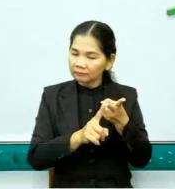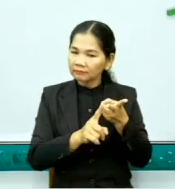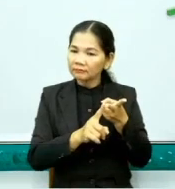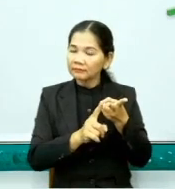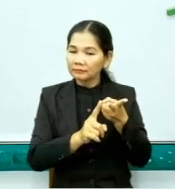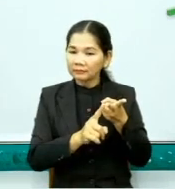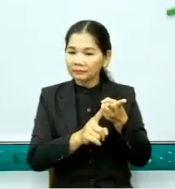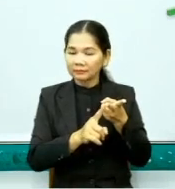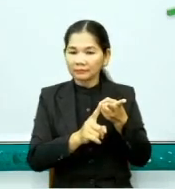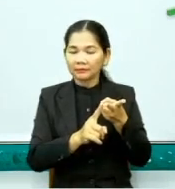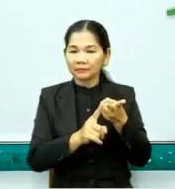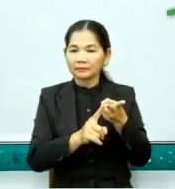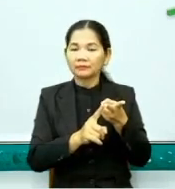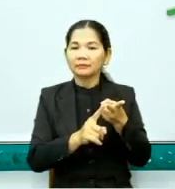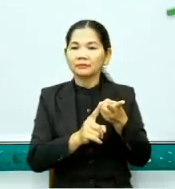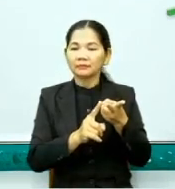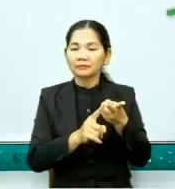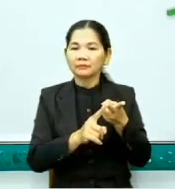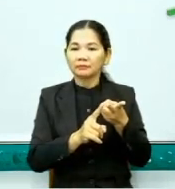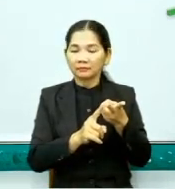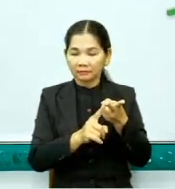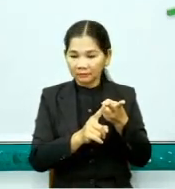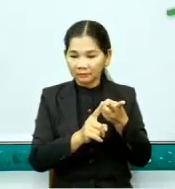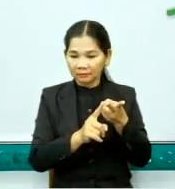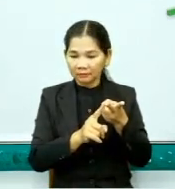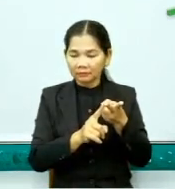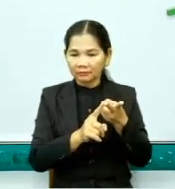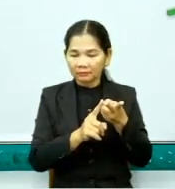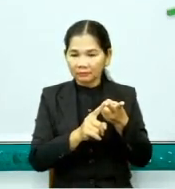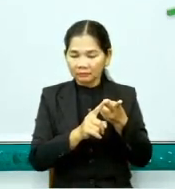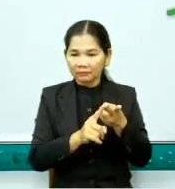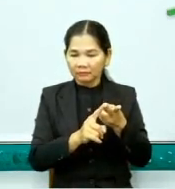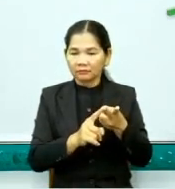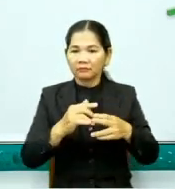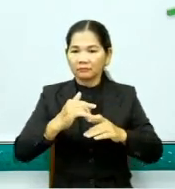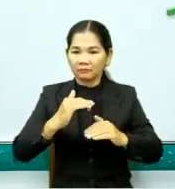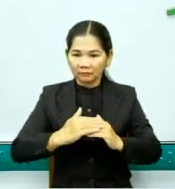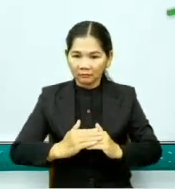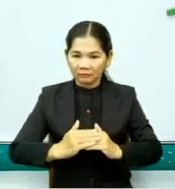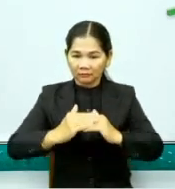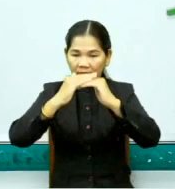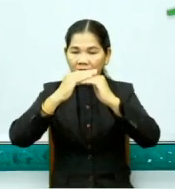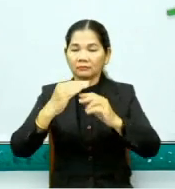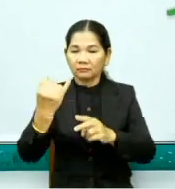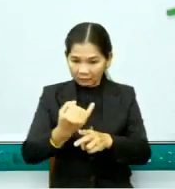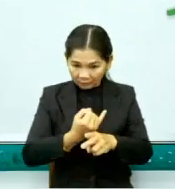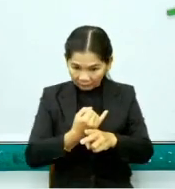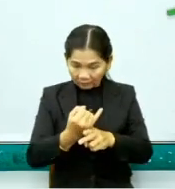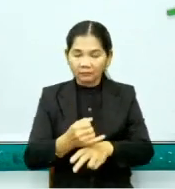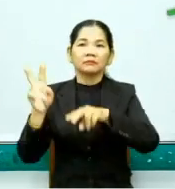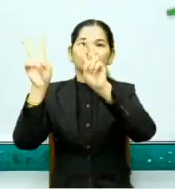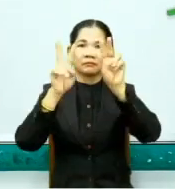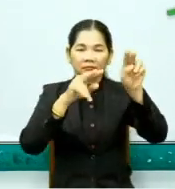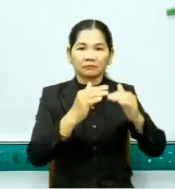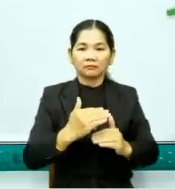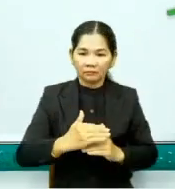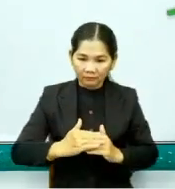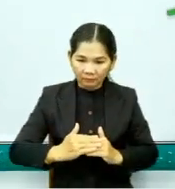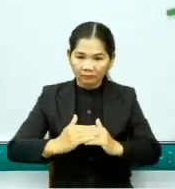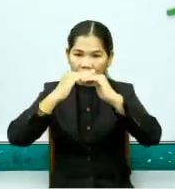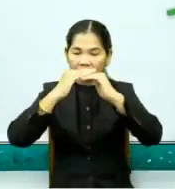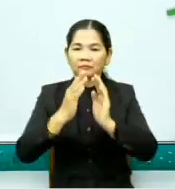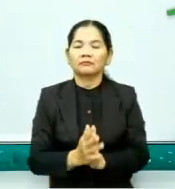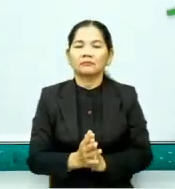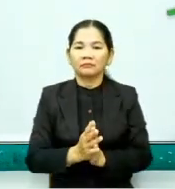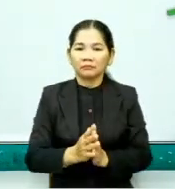con chả tì pí lớp cầm bố ưu xa hạ cám tế chò chả là ồn nè